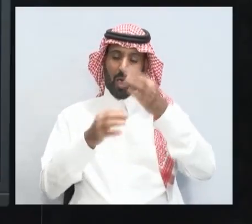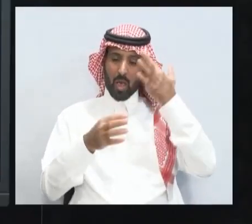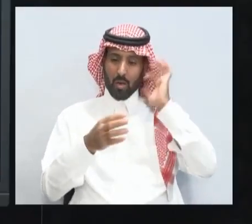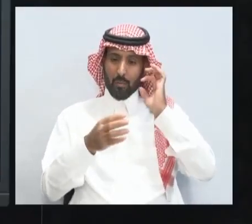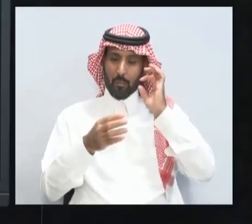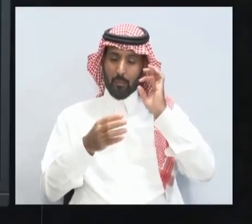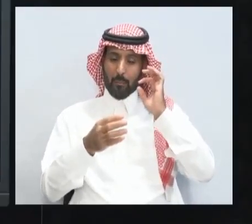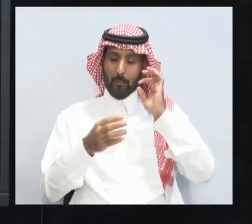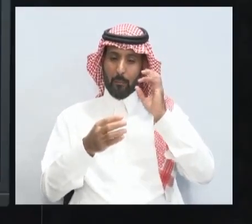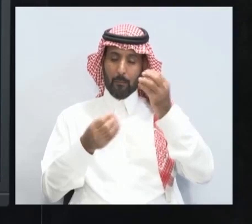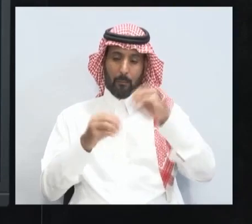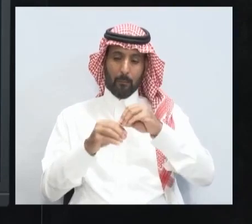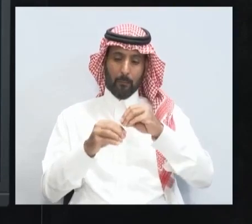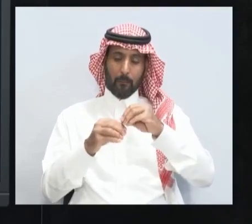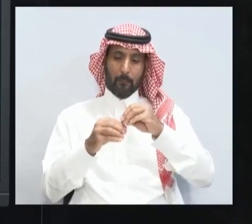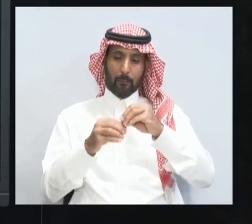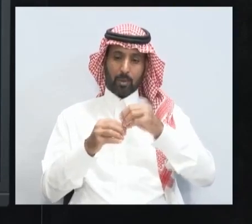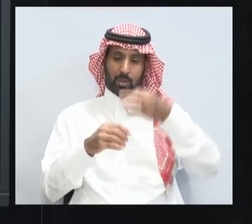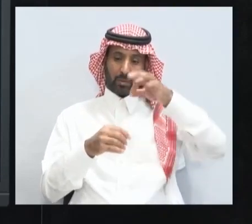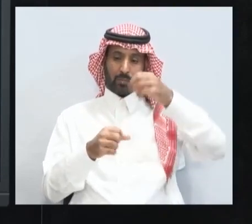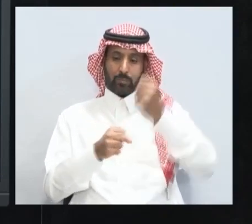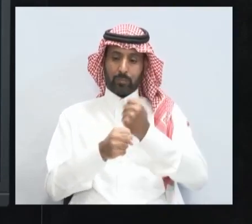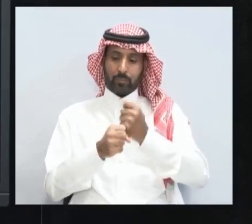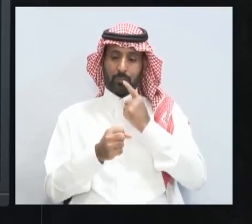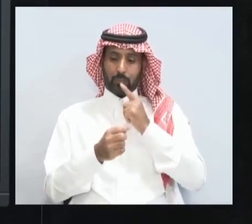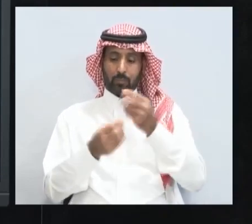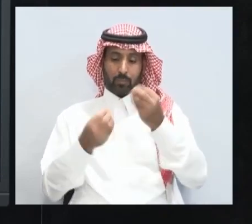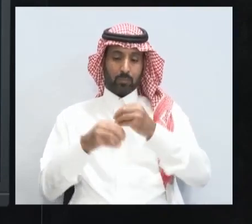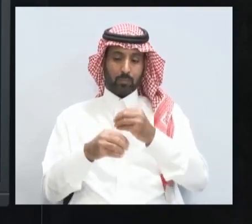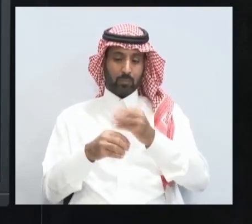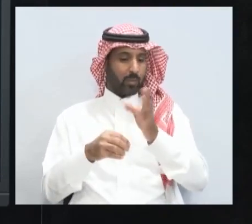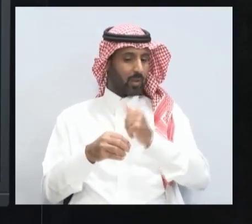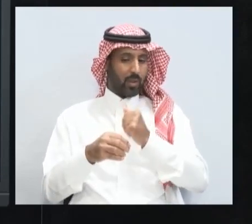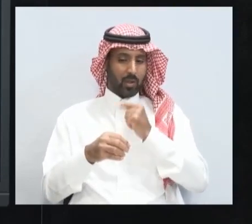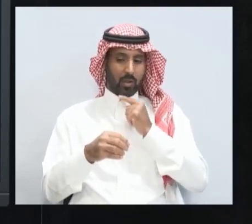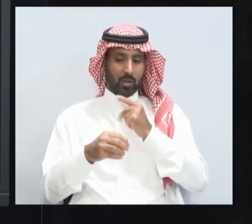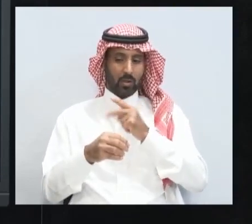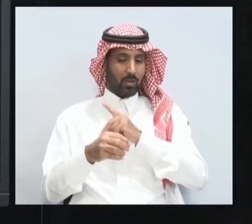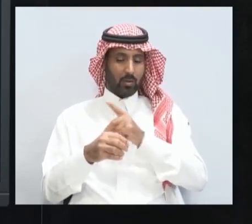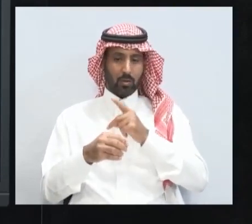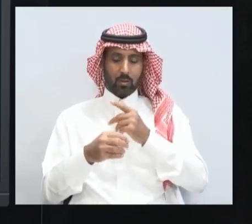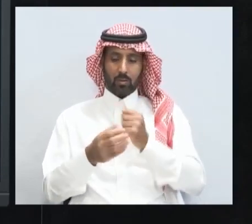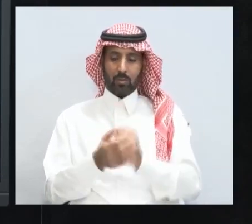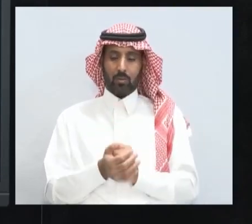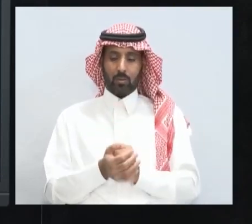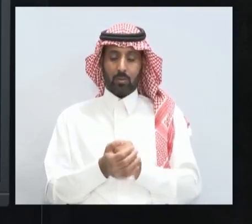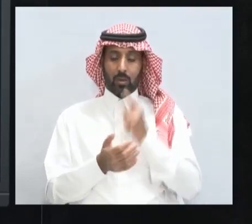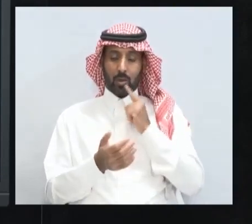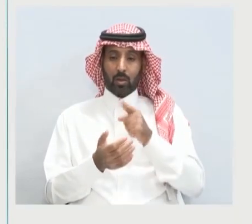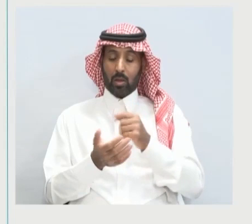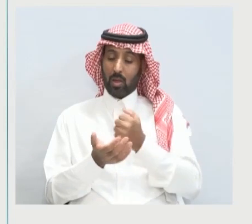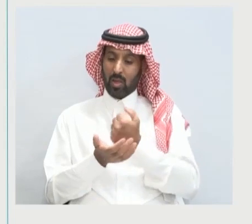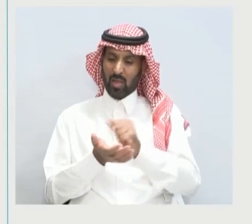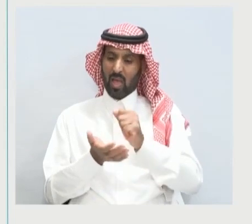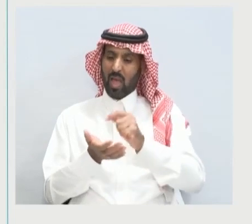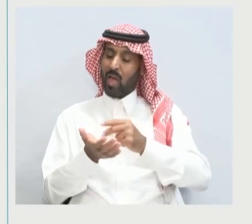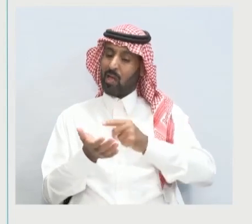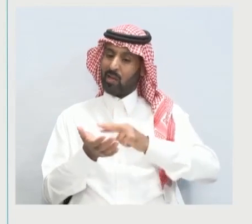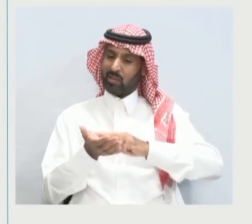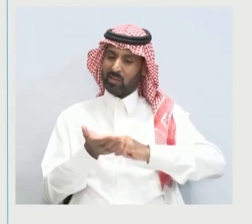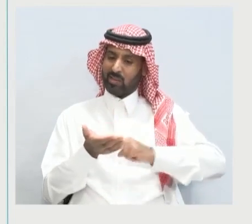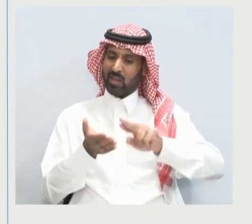العمل ولكن هناك بعض الاوراق المضافه لا تريدها في المصنف فتستطيع حذف